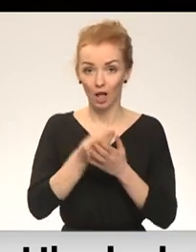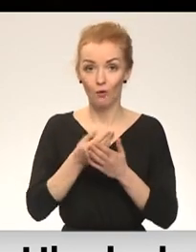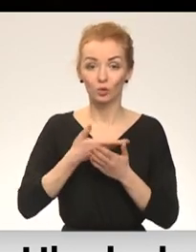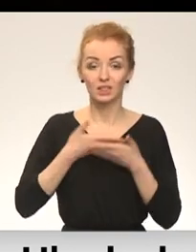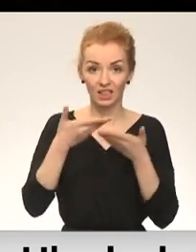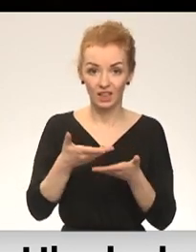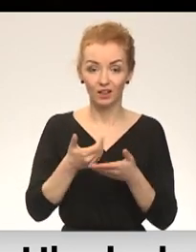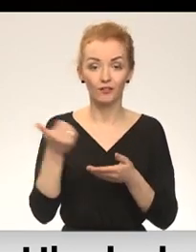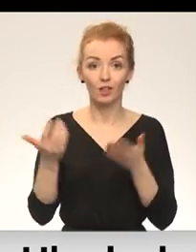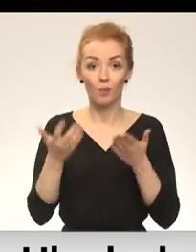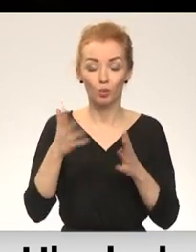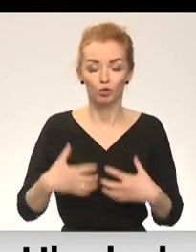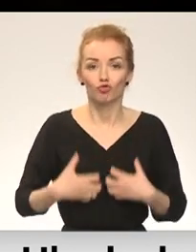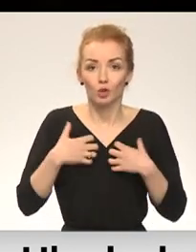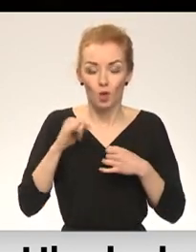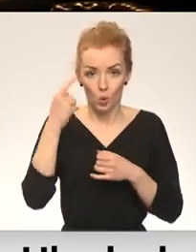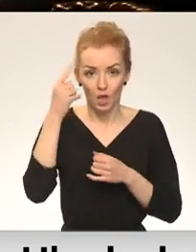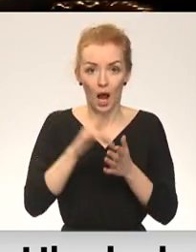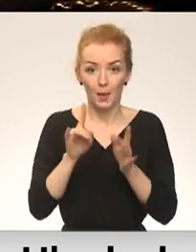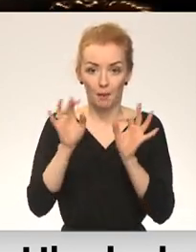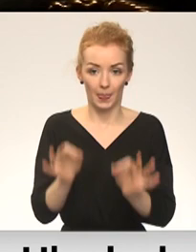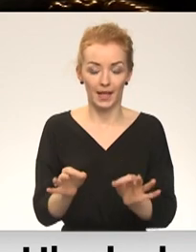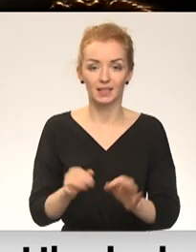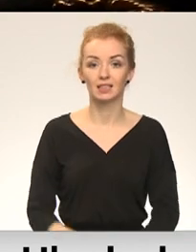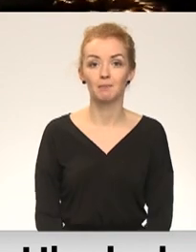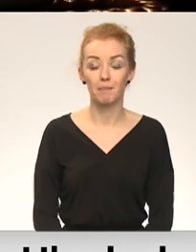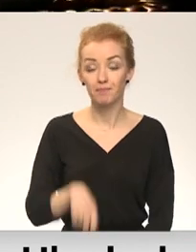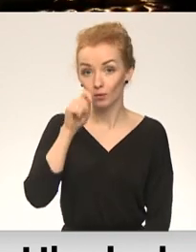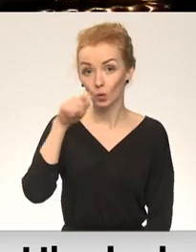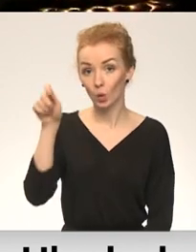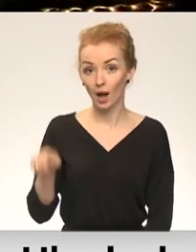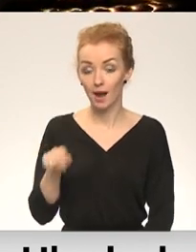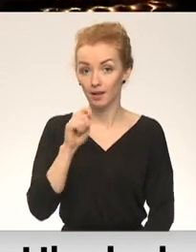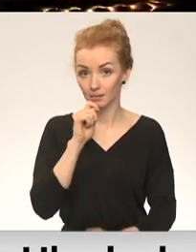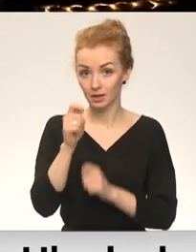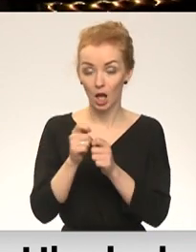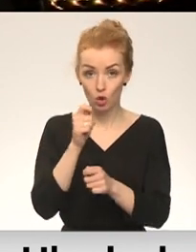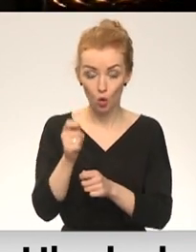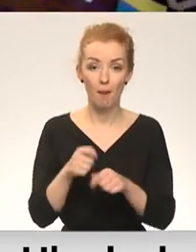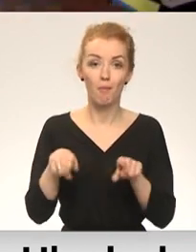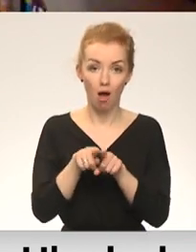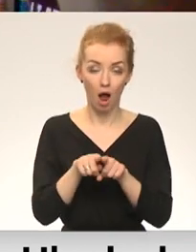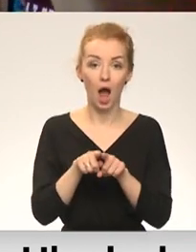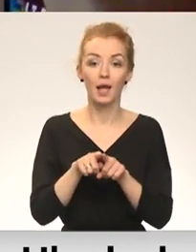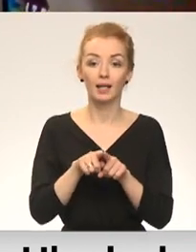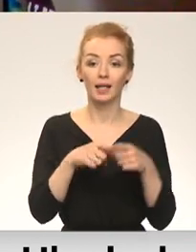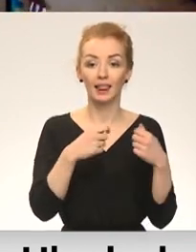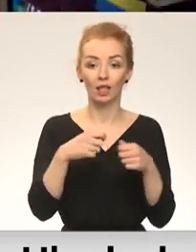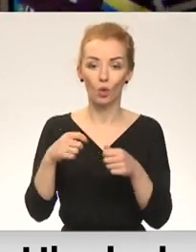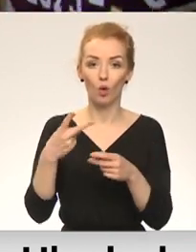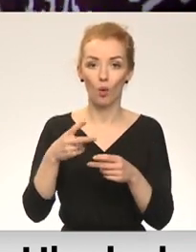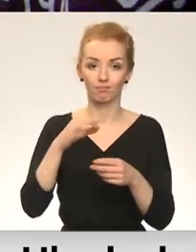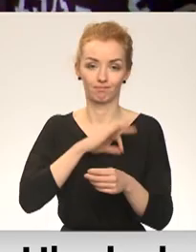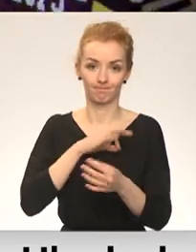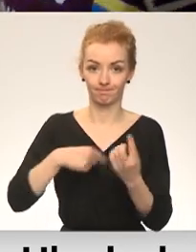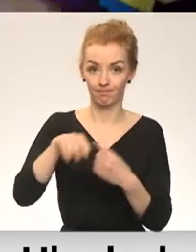viņi būtu šausmās uzzinot patiesību. Ukraiņiem tiks nodoti ne tikai ziedojumi, bet arī tirgotāja pēļņa,